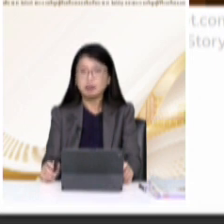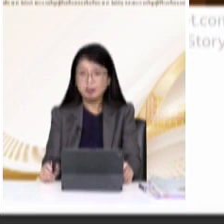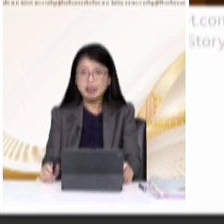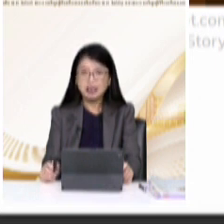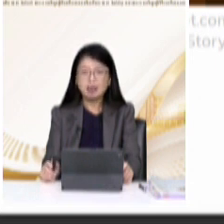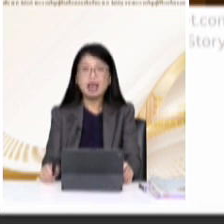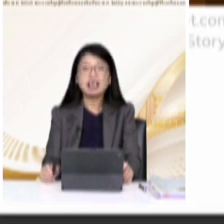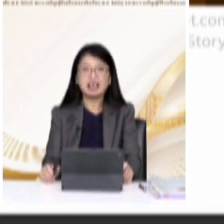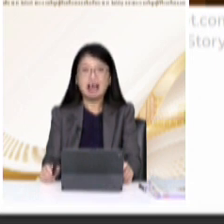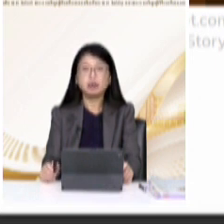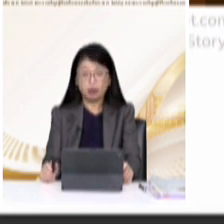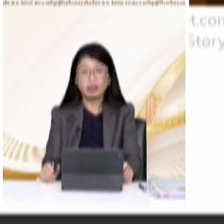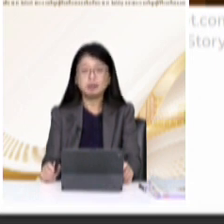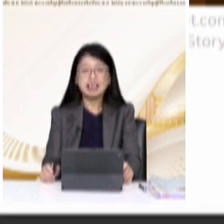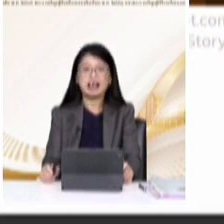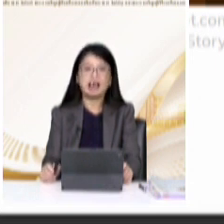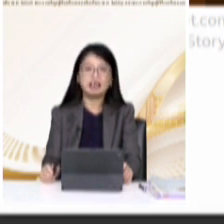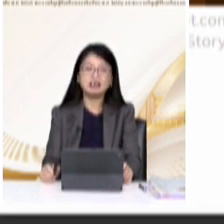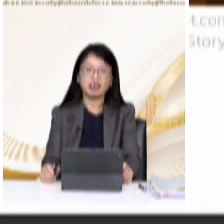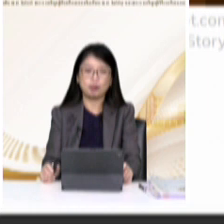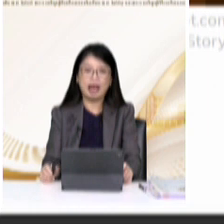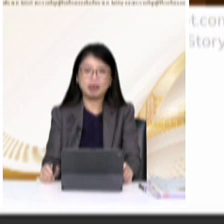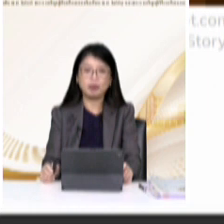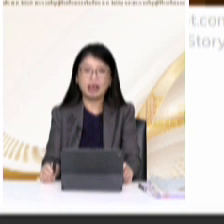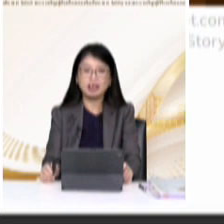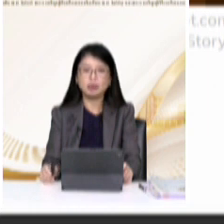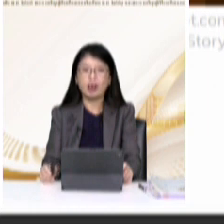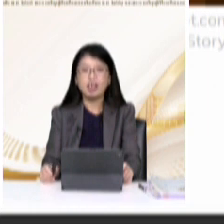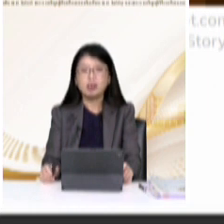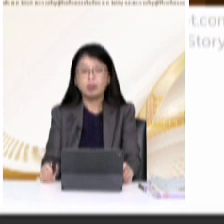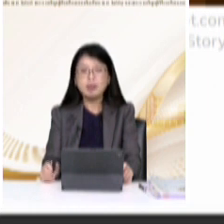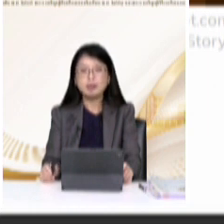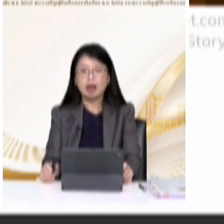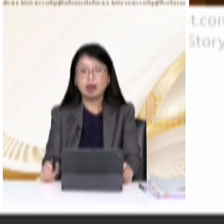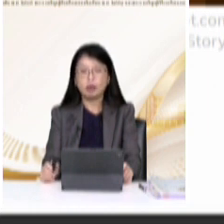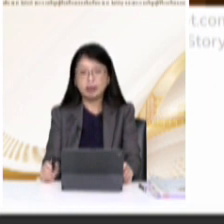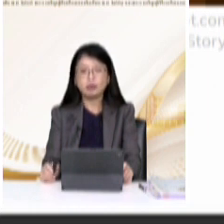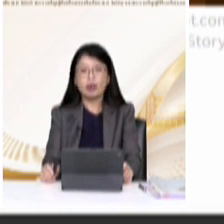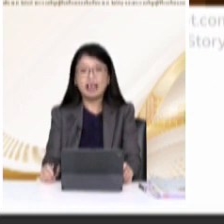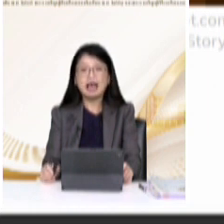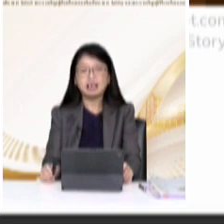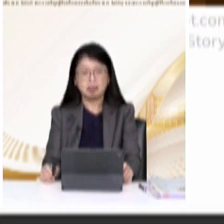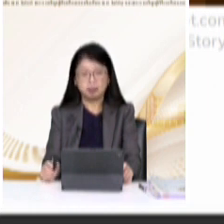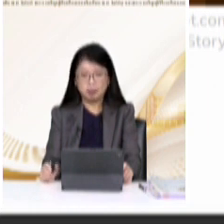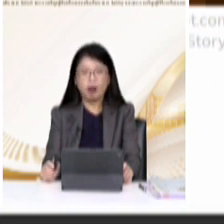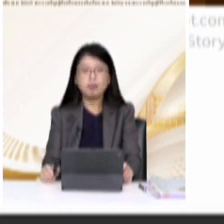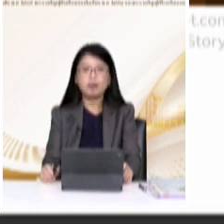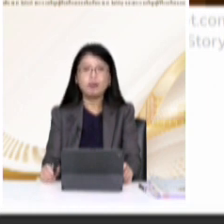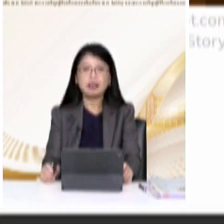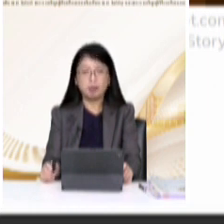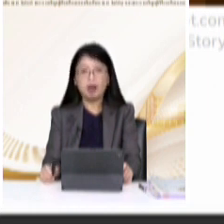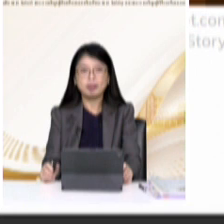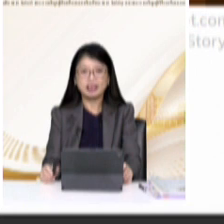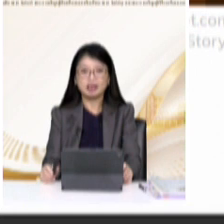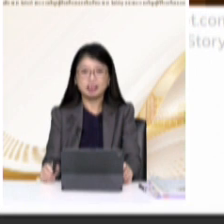ยไม่มีอำนาจในการอุทธรณ์คำสั่งนะคะเนื่องจากกฎหมายกำหนดให้ตัวผู้มีคนที่อุทธรณ์ได้เนี่ยเฉพาะผู้ก